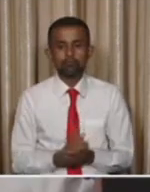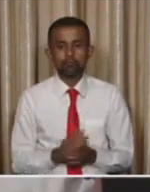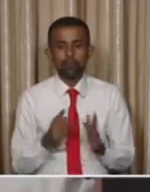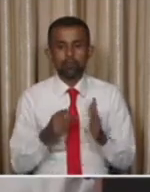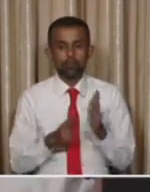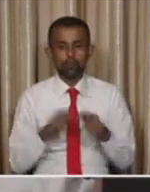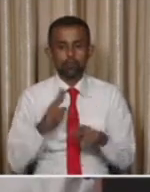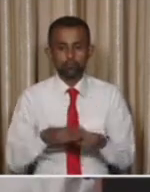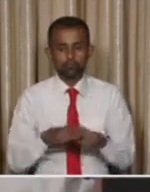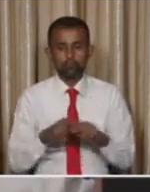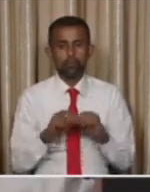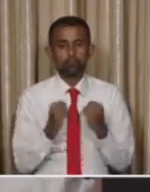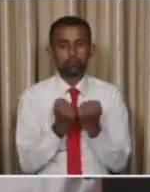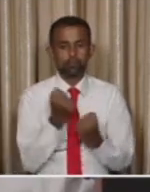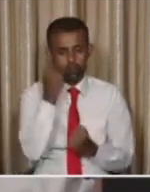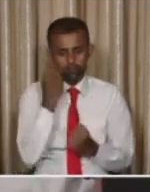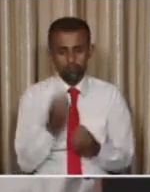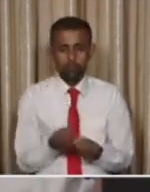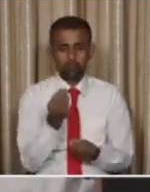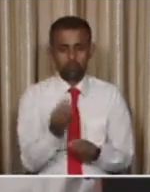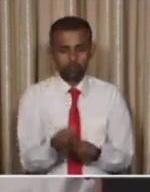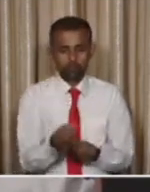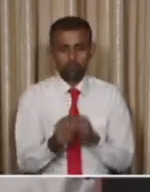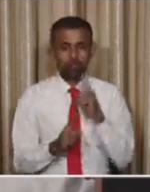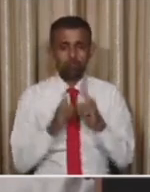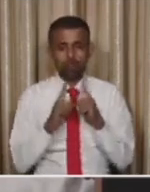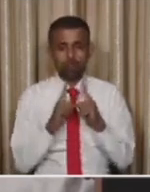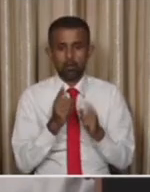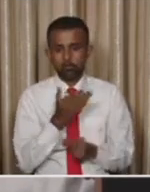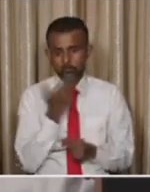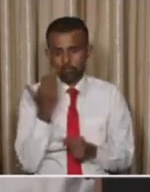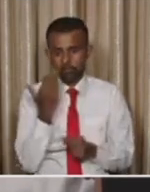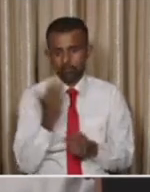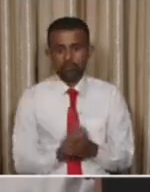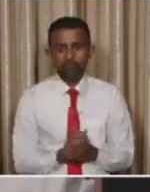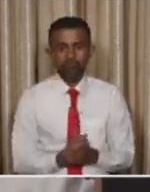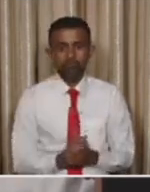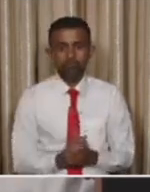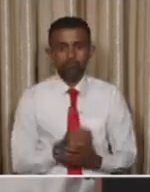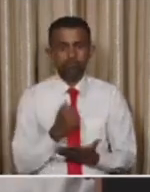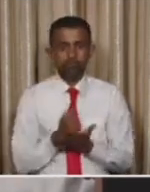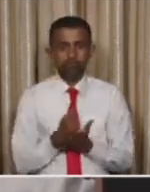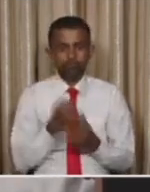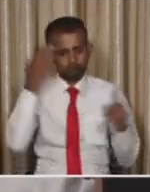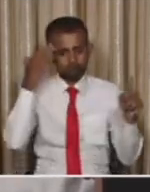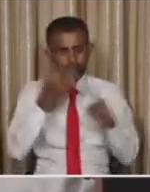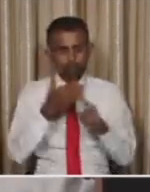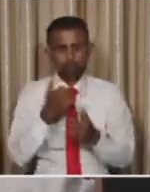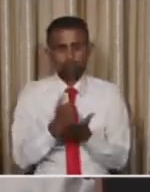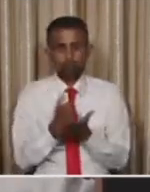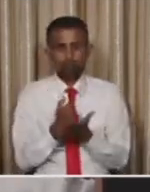IMF සංවිධාන යෝජනත් අපි ඉදිරිපත් කළේ ඒක සාකච්ඡා කරන්න පුළුවන්. බැංකුව ගැන නම්